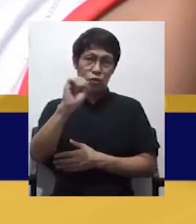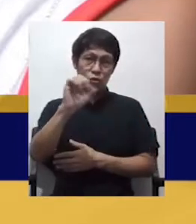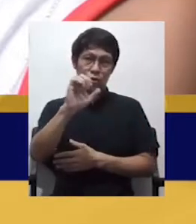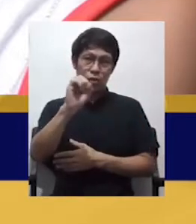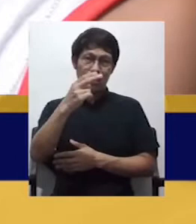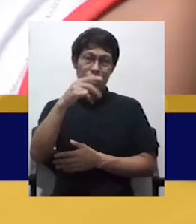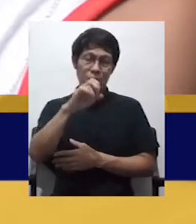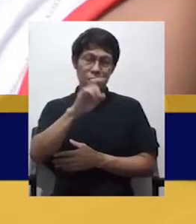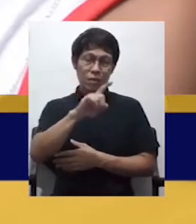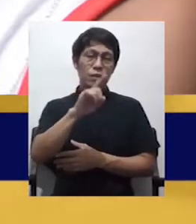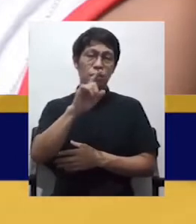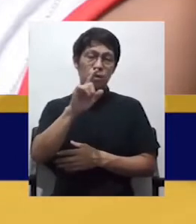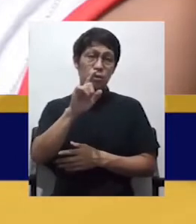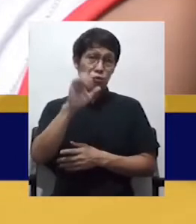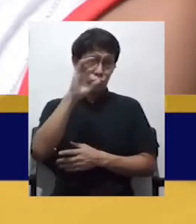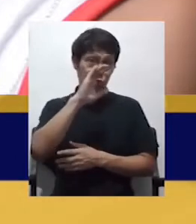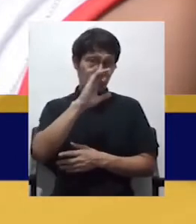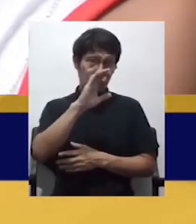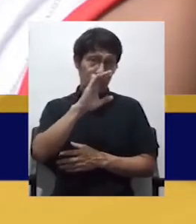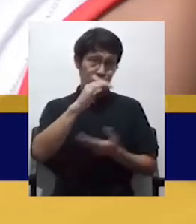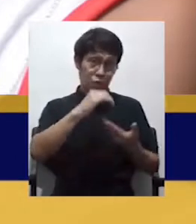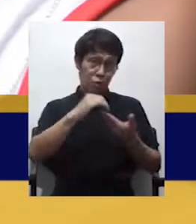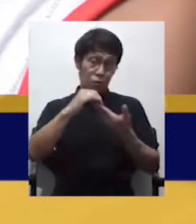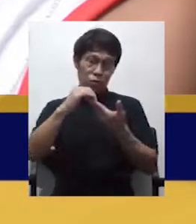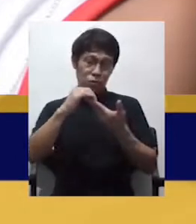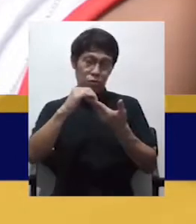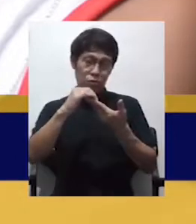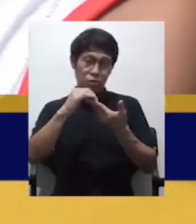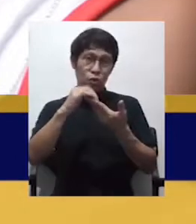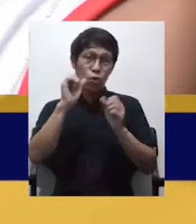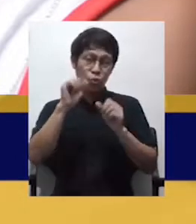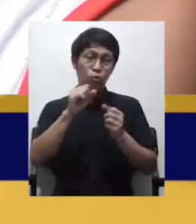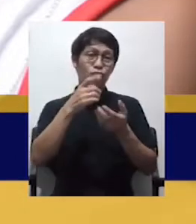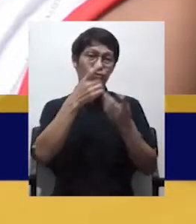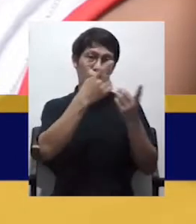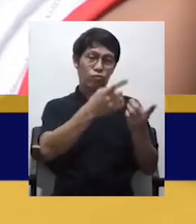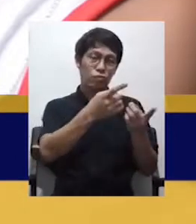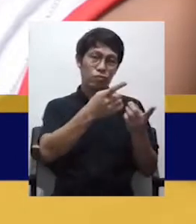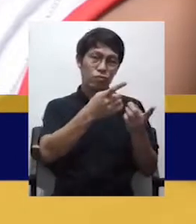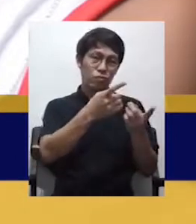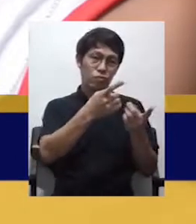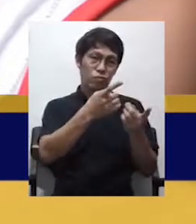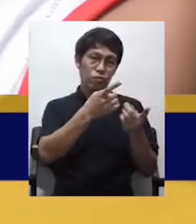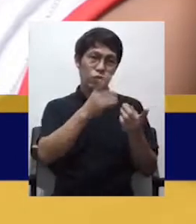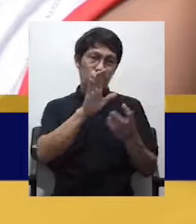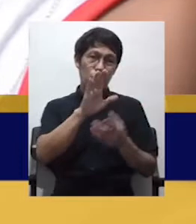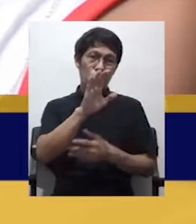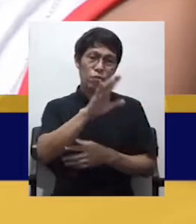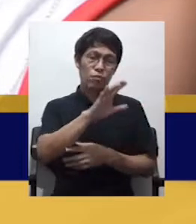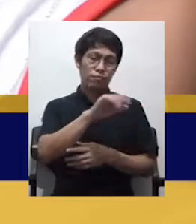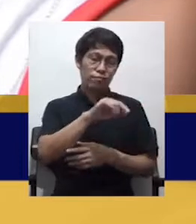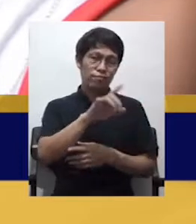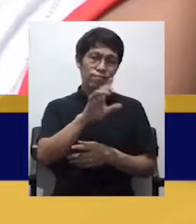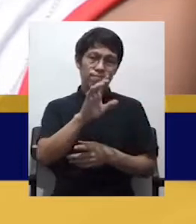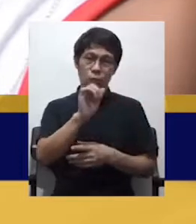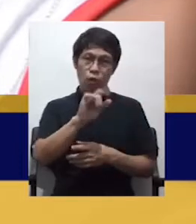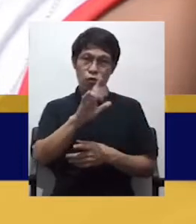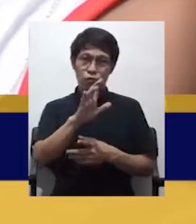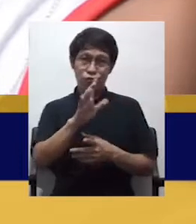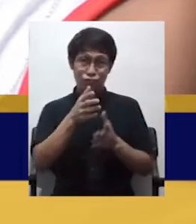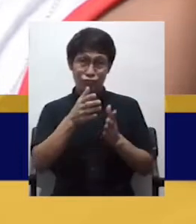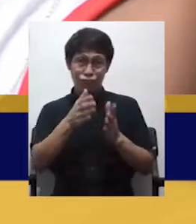ng GCash at Shopee. Sa Shopee, i-search lamang ang kapwa ko mahal ko para makapag-donate gamit ang